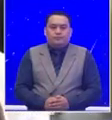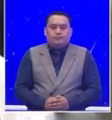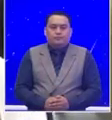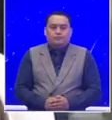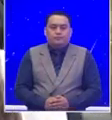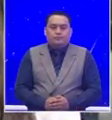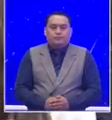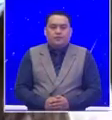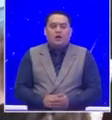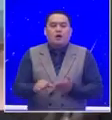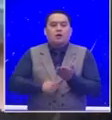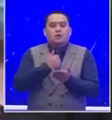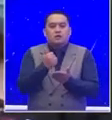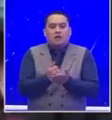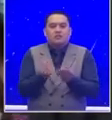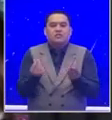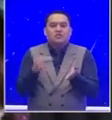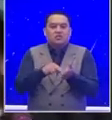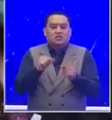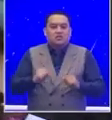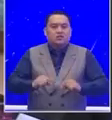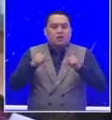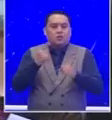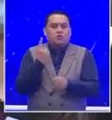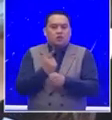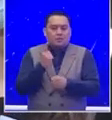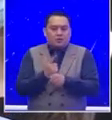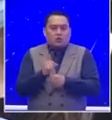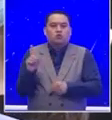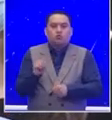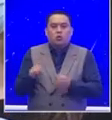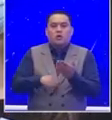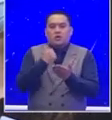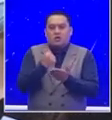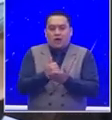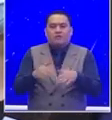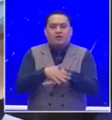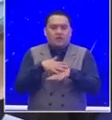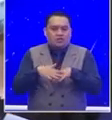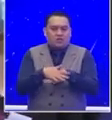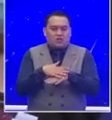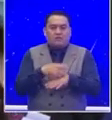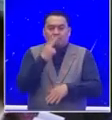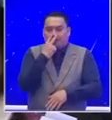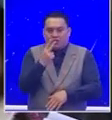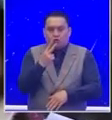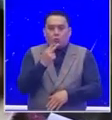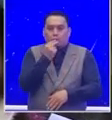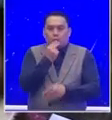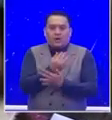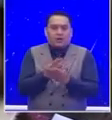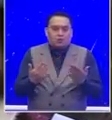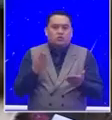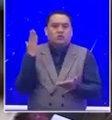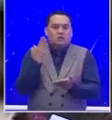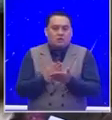помощь. Главное – сдерживание цен. Завышения быть не должно. Сейчас это главное для населения. Я вижу, что все продукты на прилавках